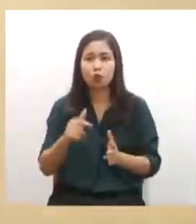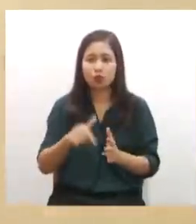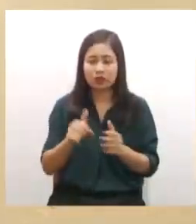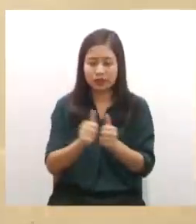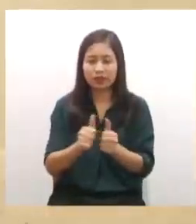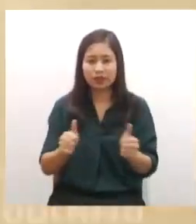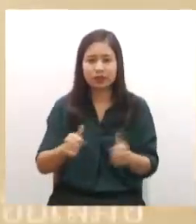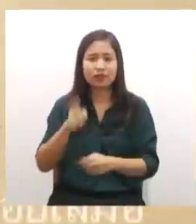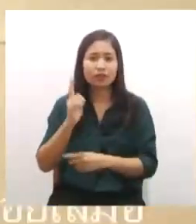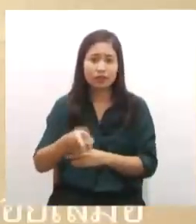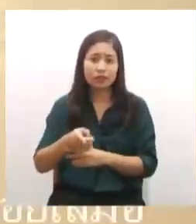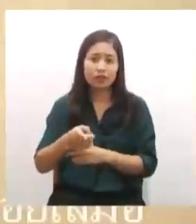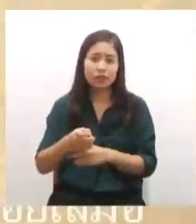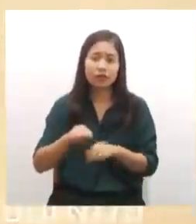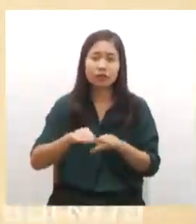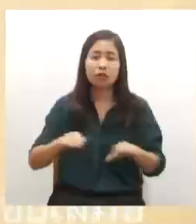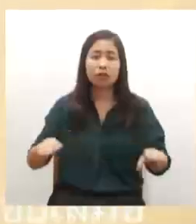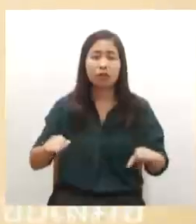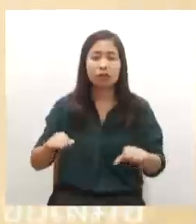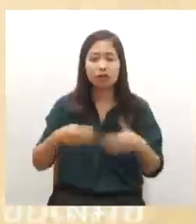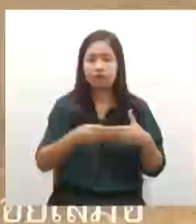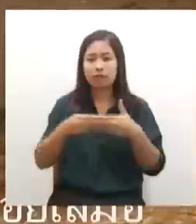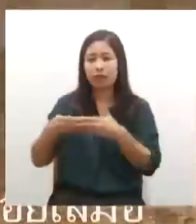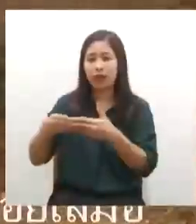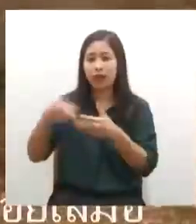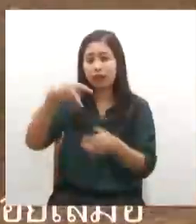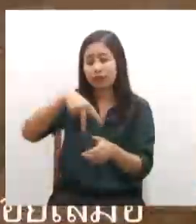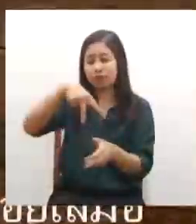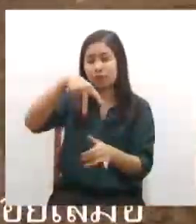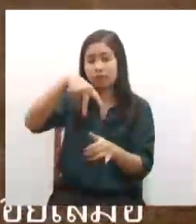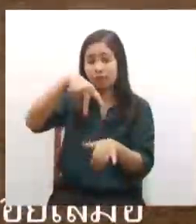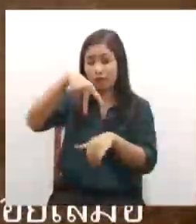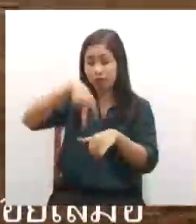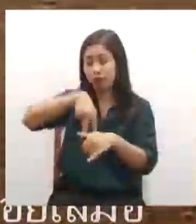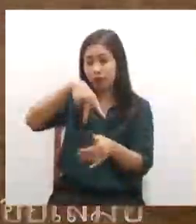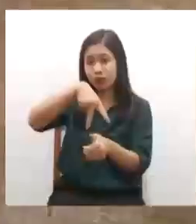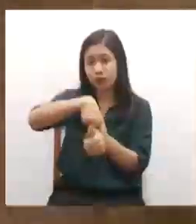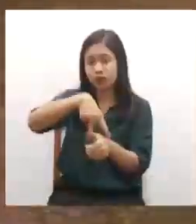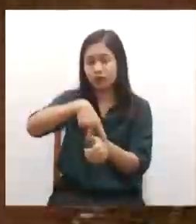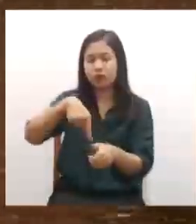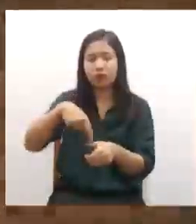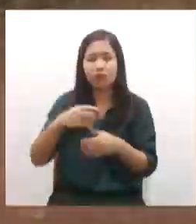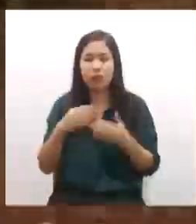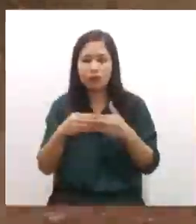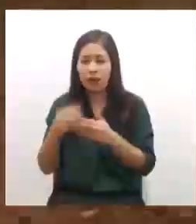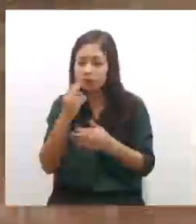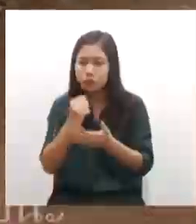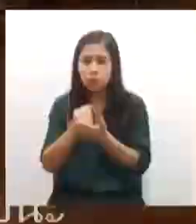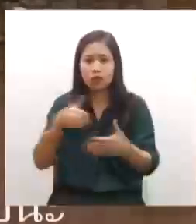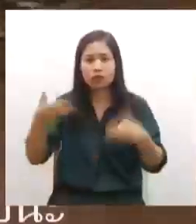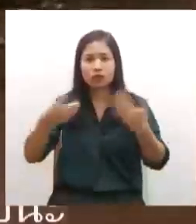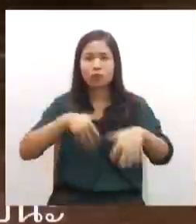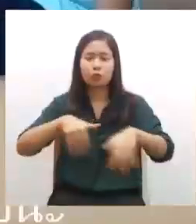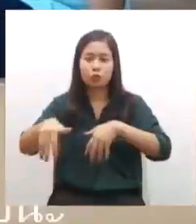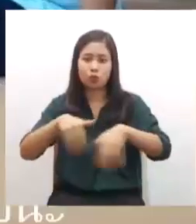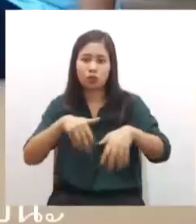ครับตกเย็นนี่แกจะเอาเด็กซ้อนท้ายมอเตอร์ไซค์นะครับไปส่งที่บ้านอยู่เสมอผมเห็นอยู่ตลอดนะครับวันไหน